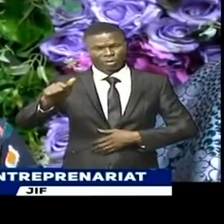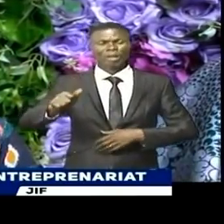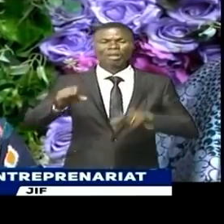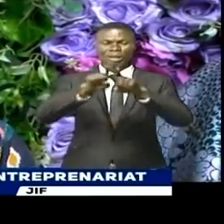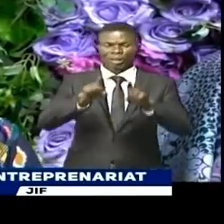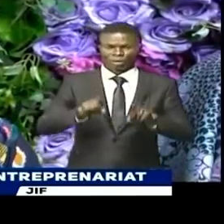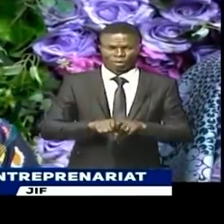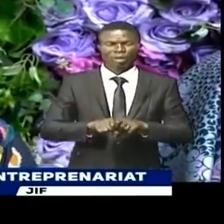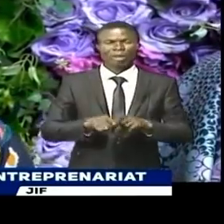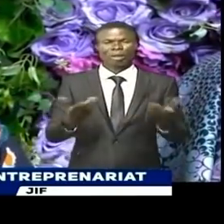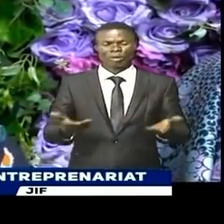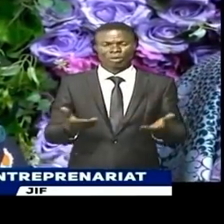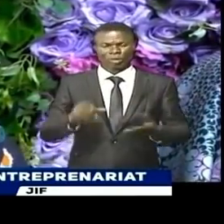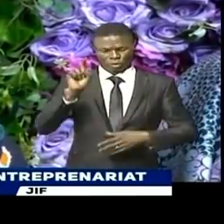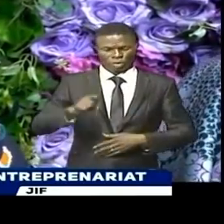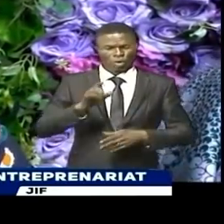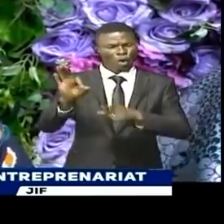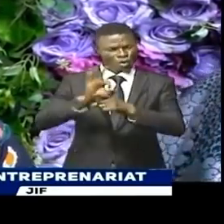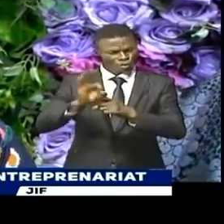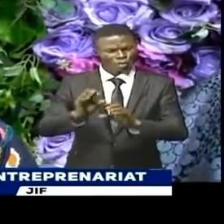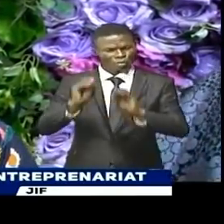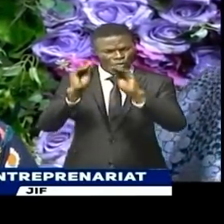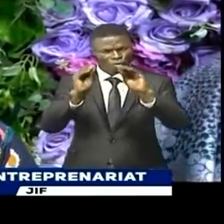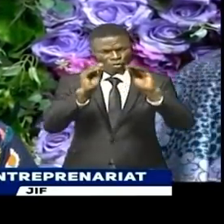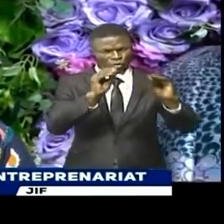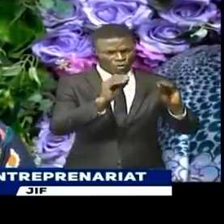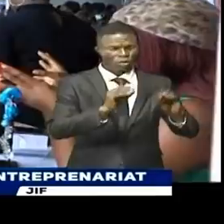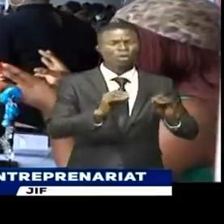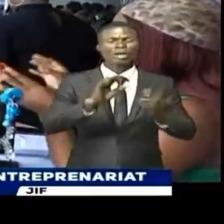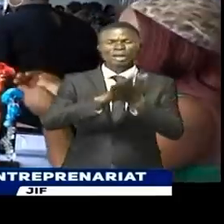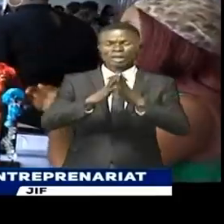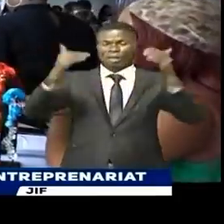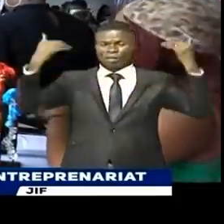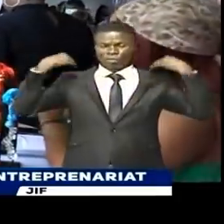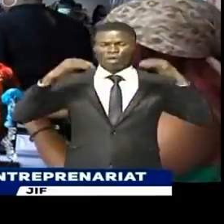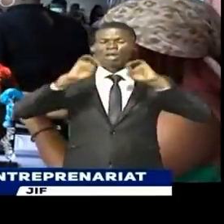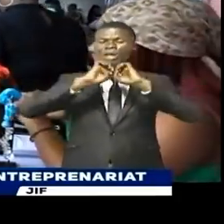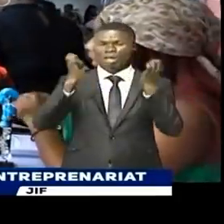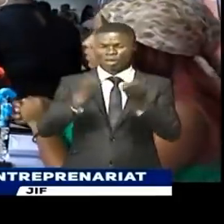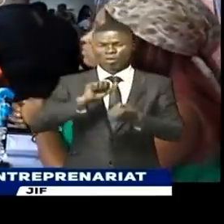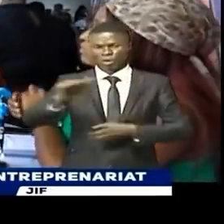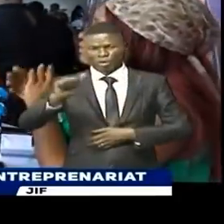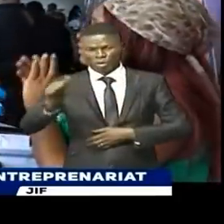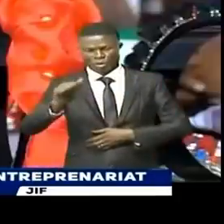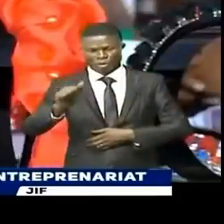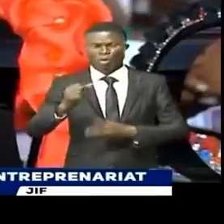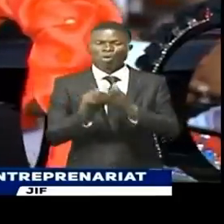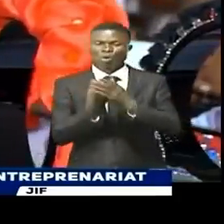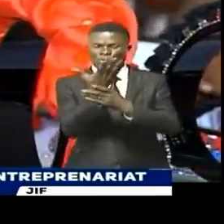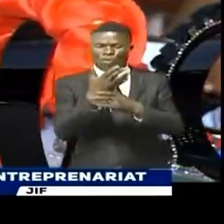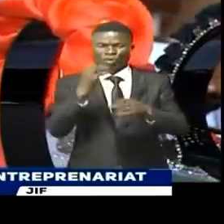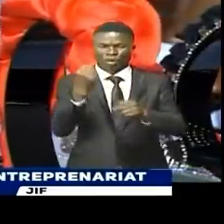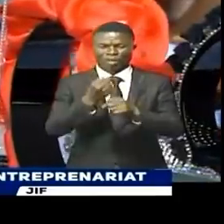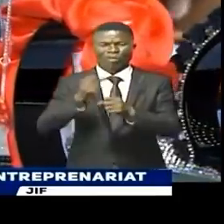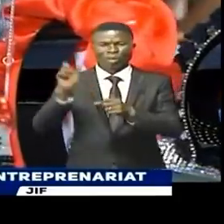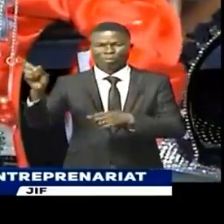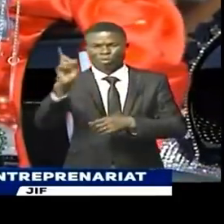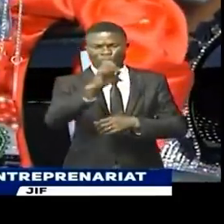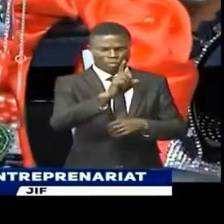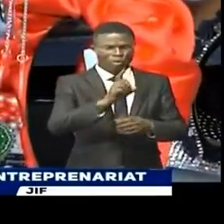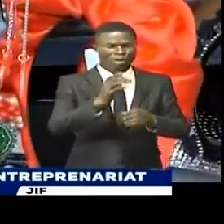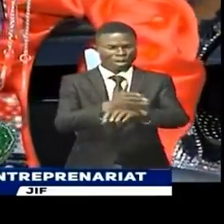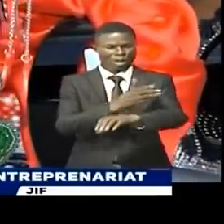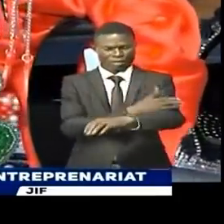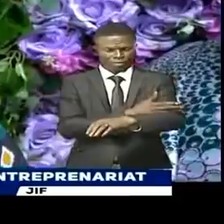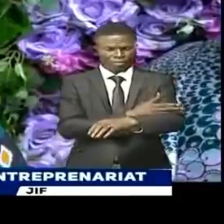demain on doit le former pour qu'elles soient des chefs d'entreprise imed elles vont générer de l'emploi et des ressources ça c'est